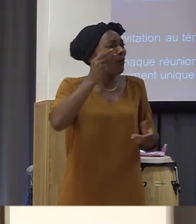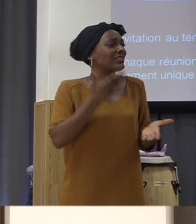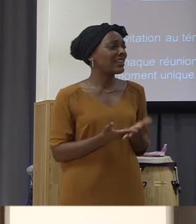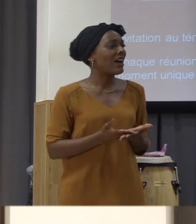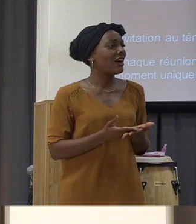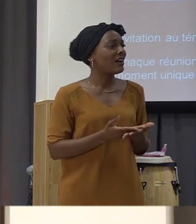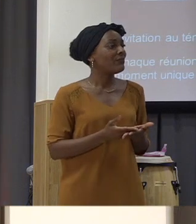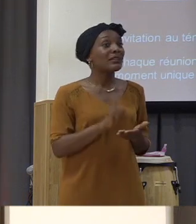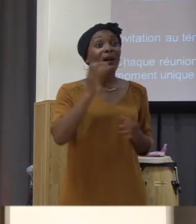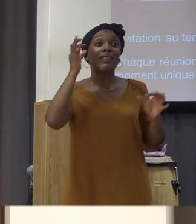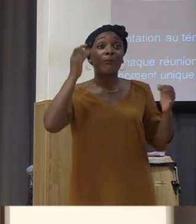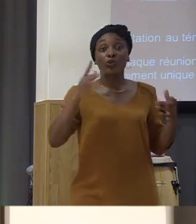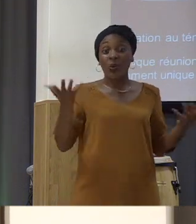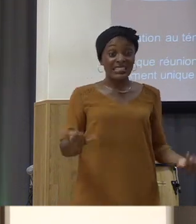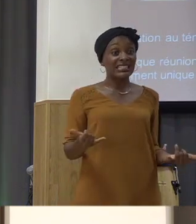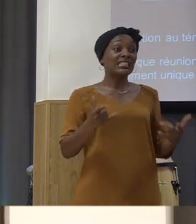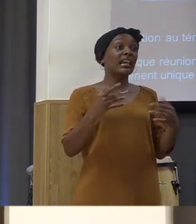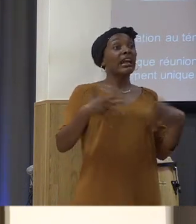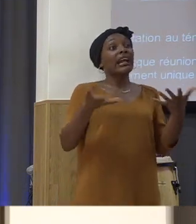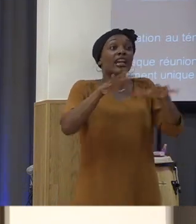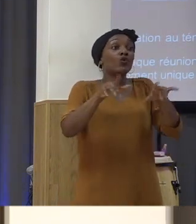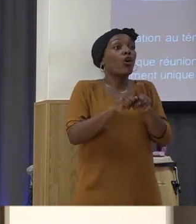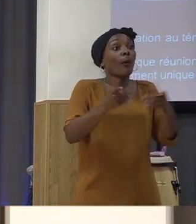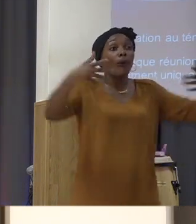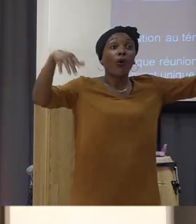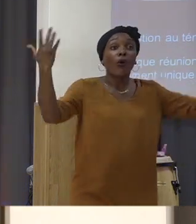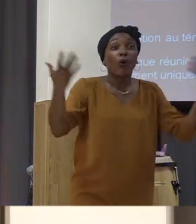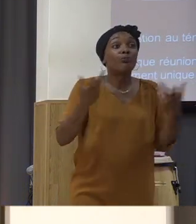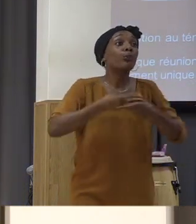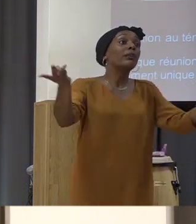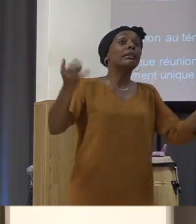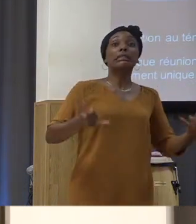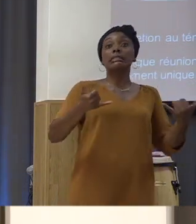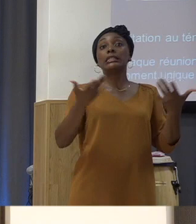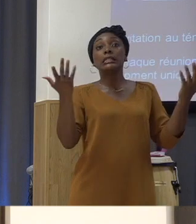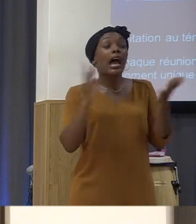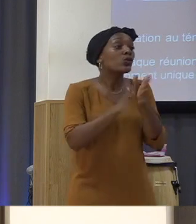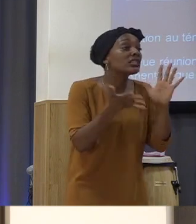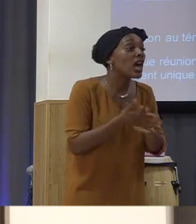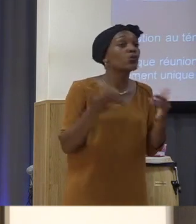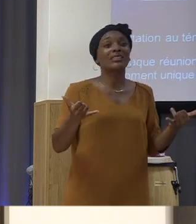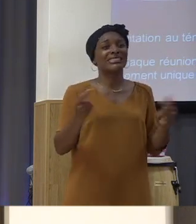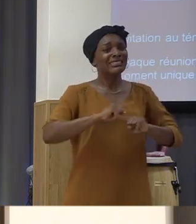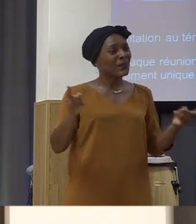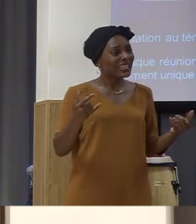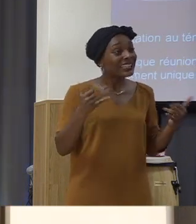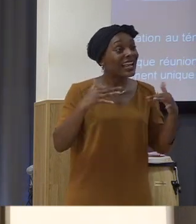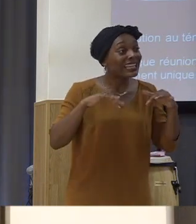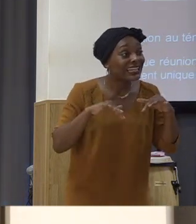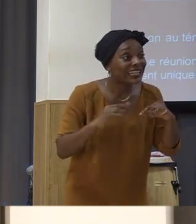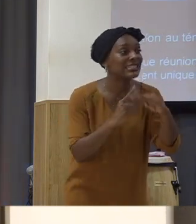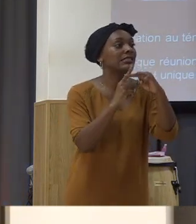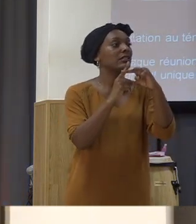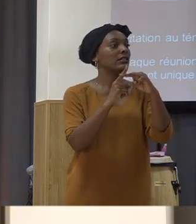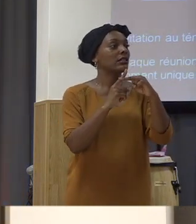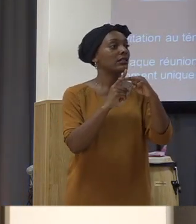pas n'importe où. Ce n'est pas une réunion banale. On n'est pas dans une réunion publique, dans n'importe quelle association. Nous sommes